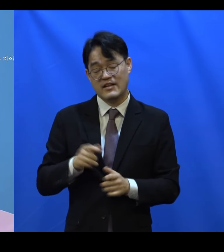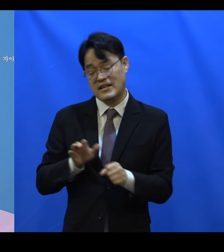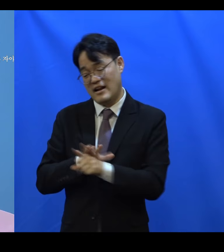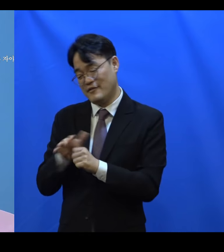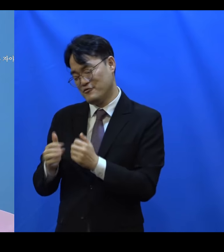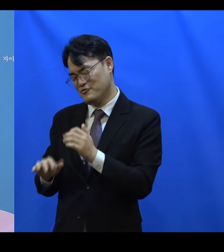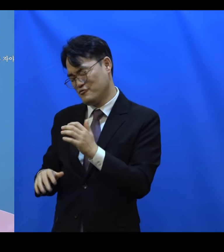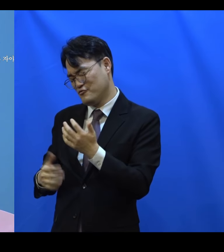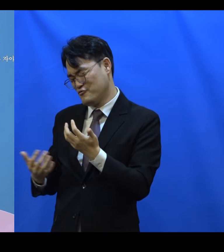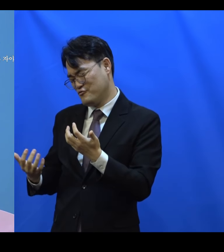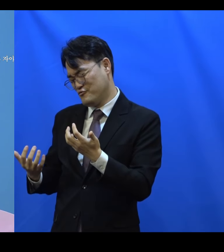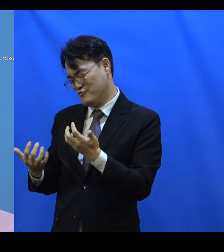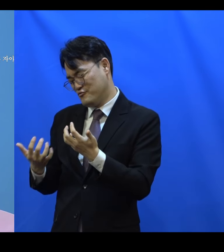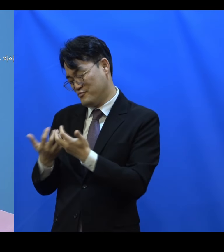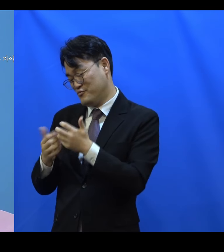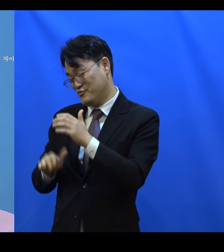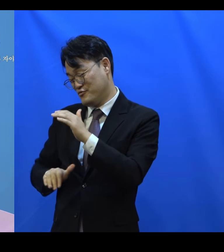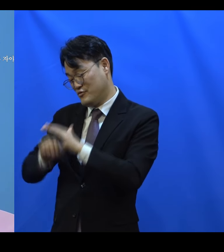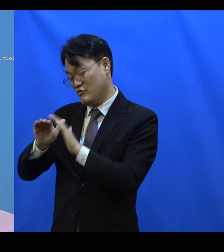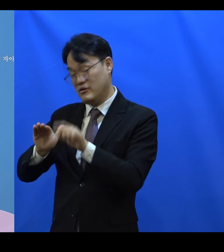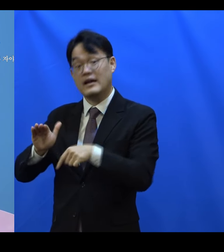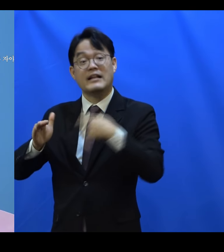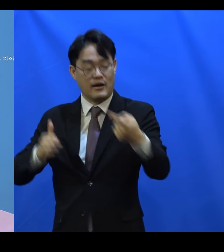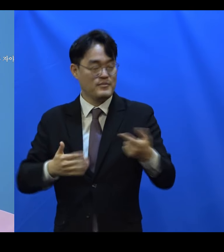거죠. 이